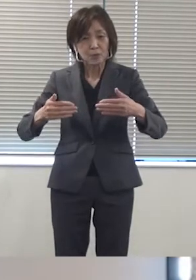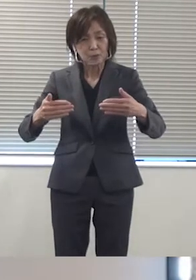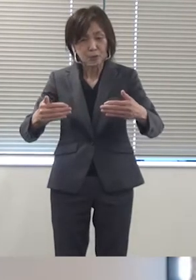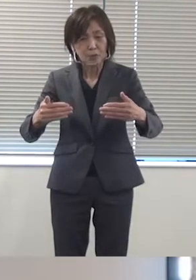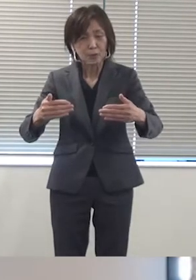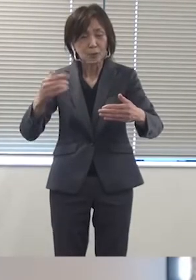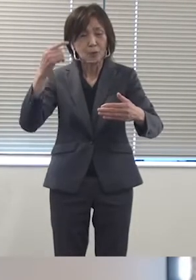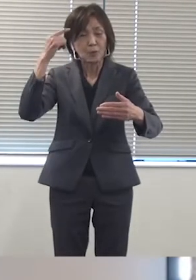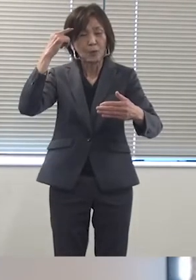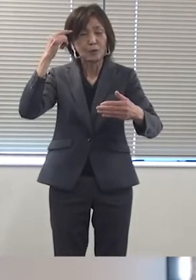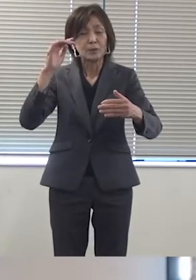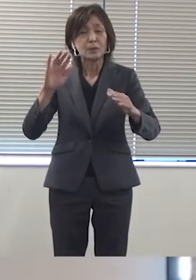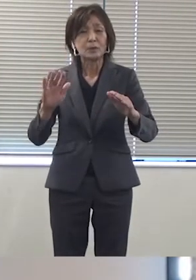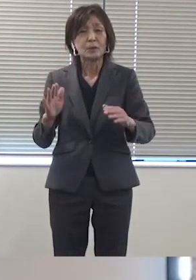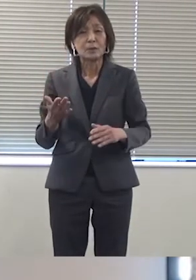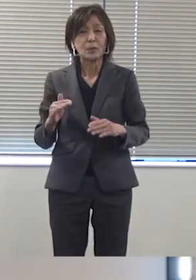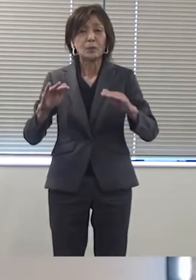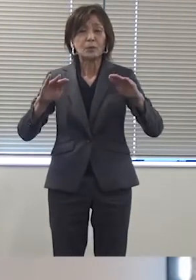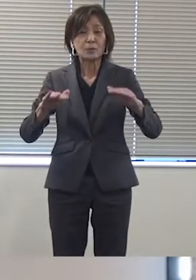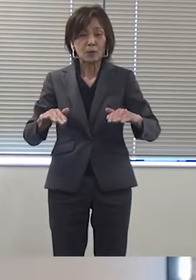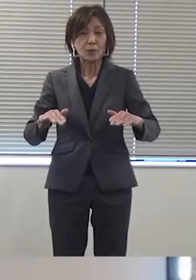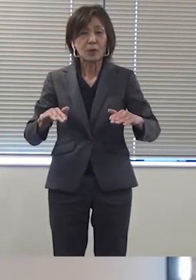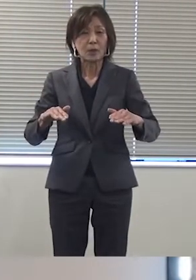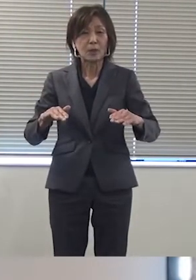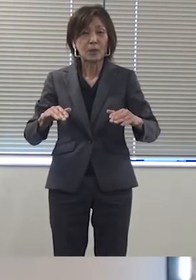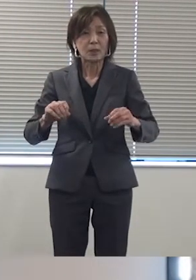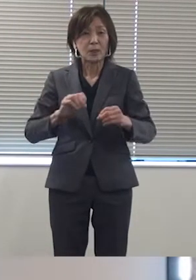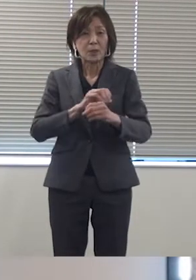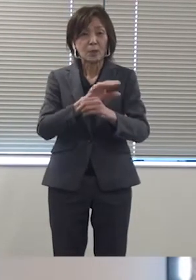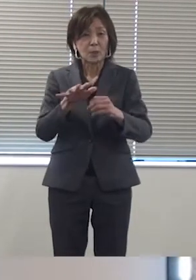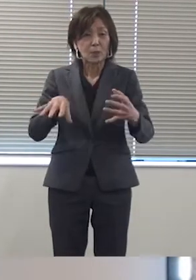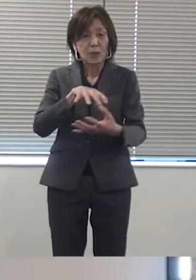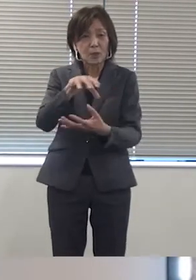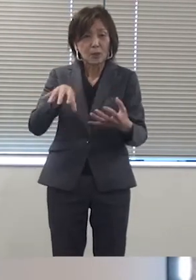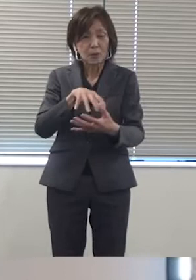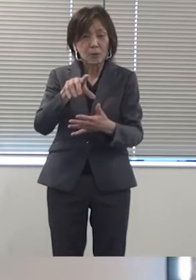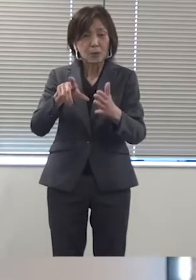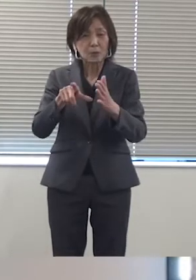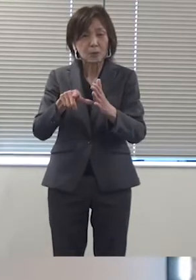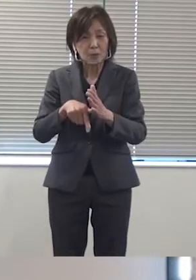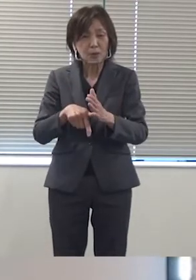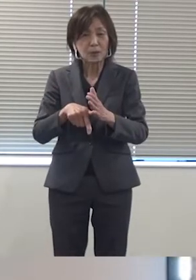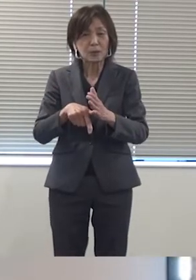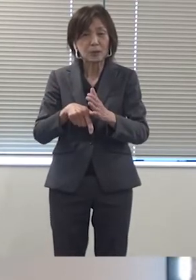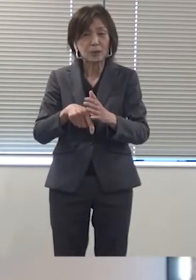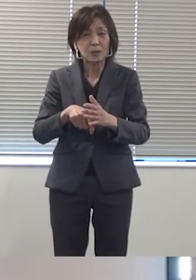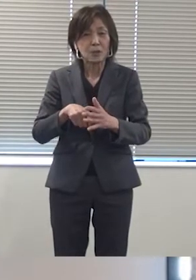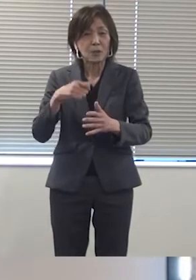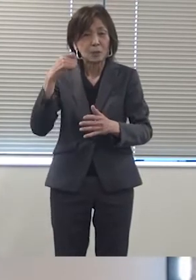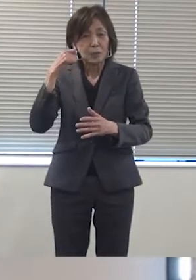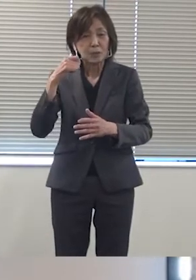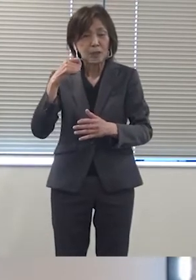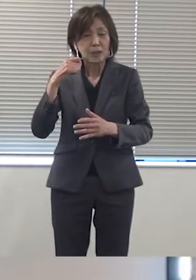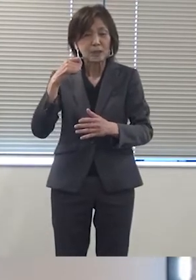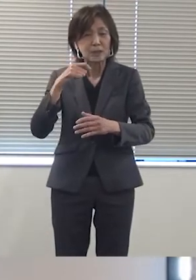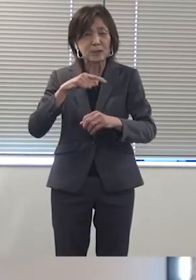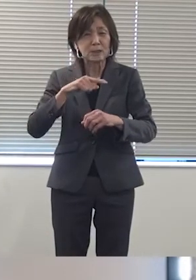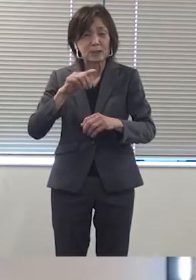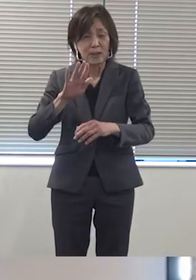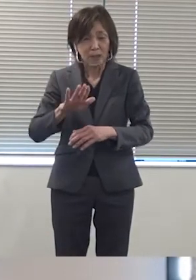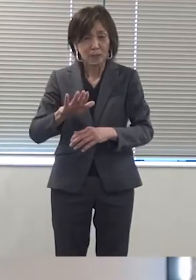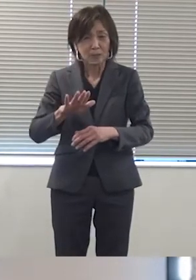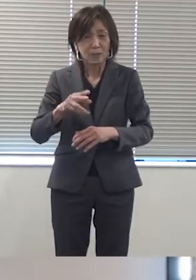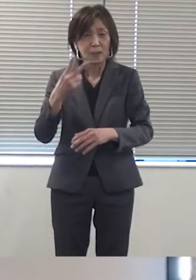ですね、もう1点その、まあ、2度目、まあ、2度目の投資予算ということでですね、どういったところにその前回とは違